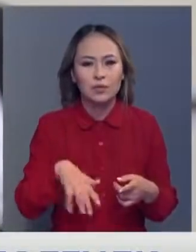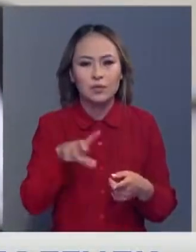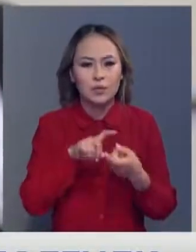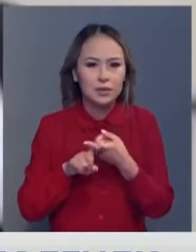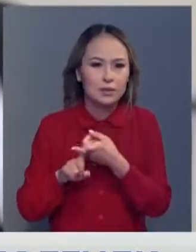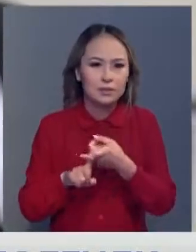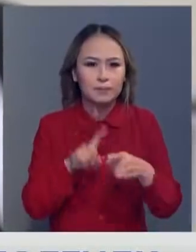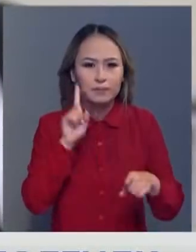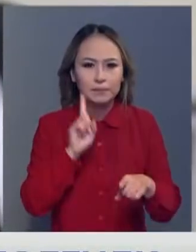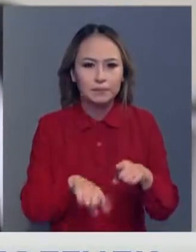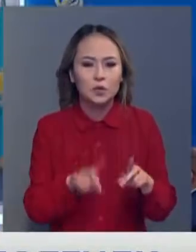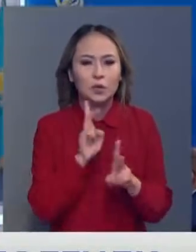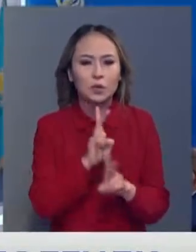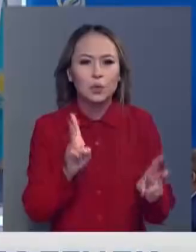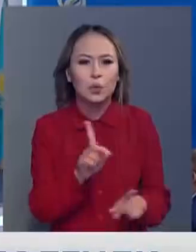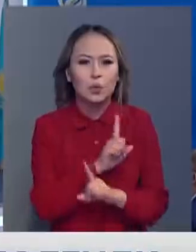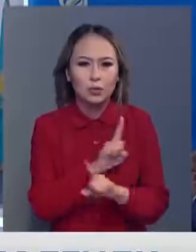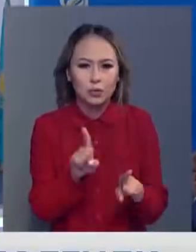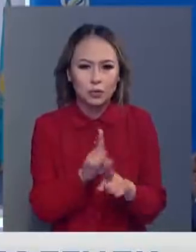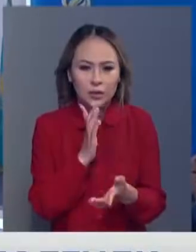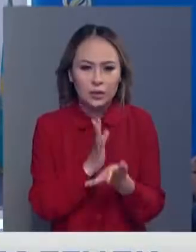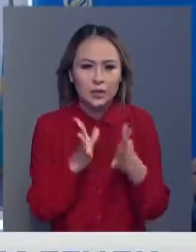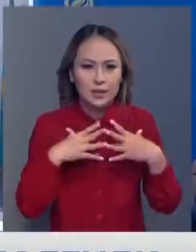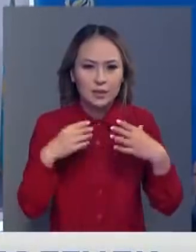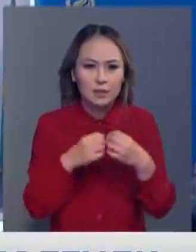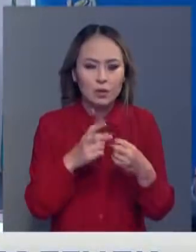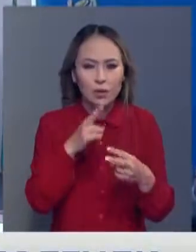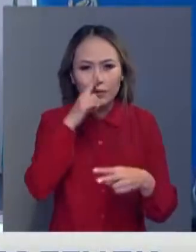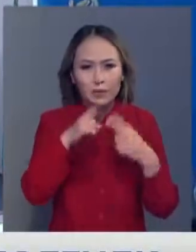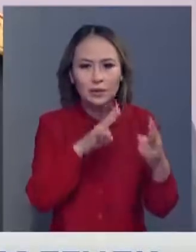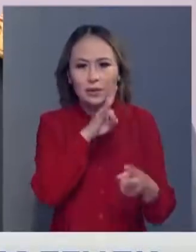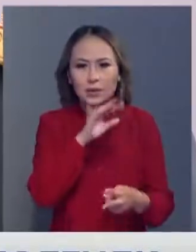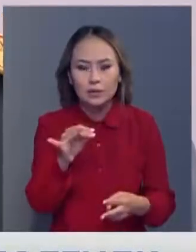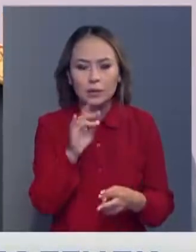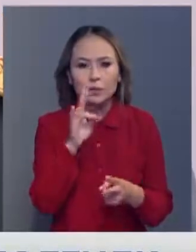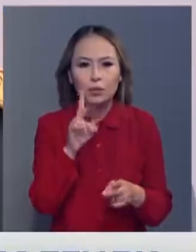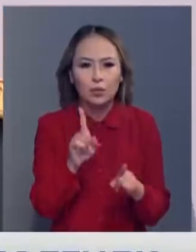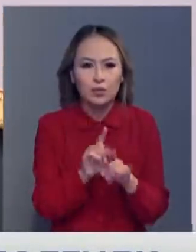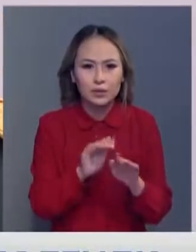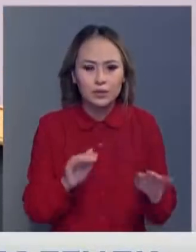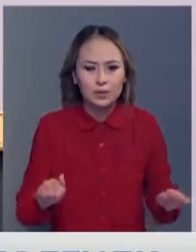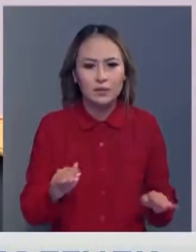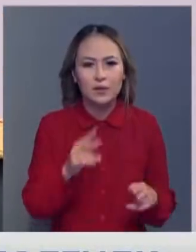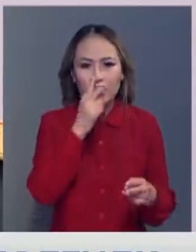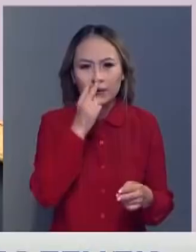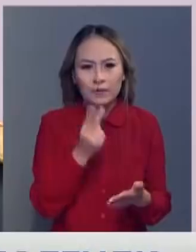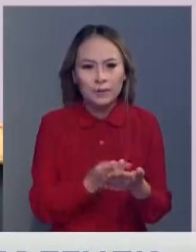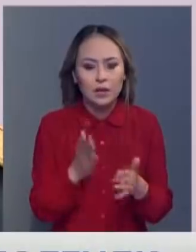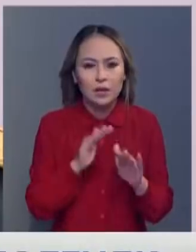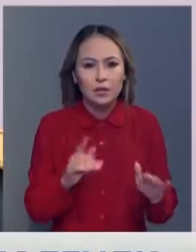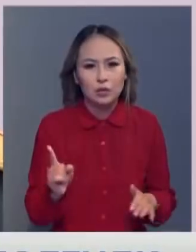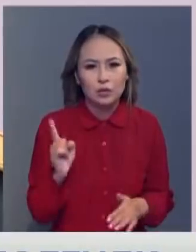жыраққа жіберген кездерді кездесет. Отпасын айлап көрмегіндер бар. Баласы зағар еңіреп күнді жылайды.